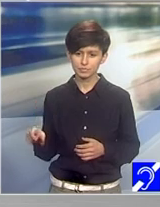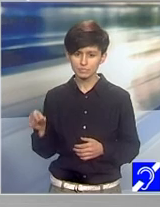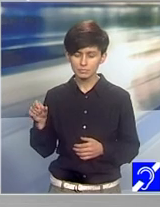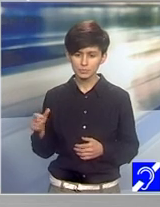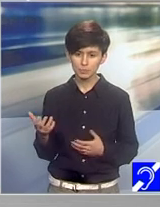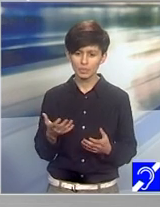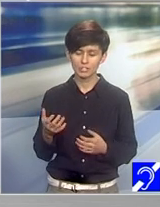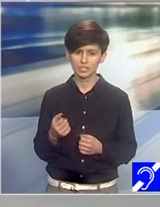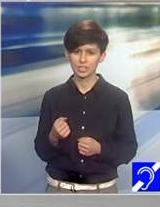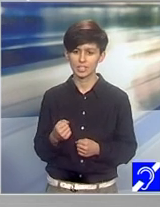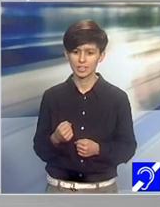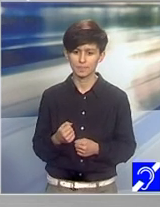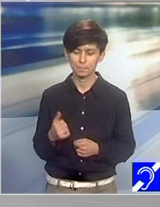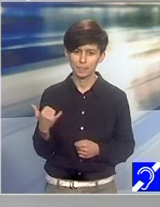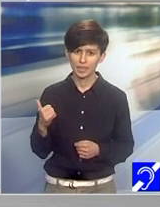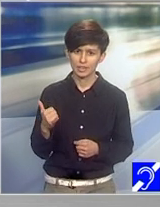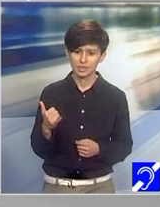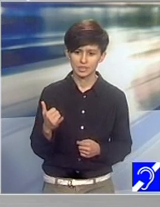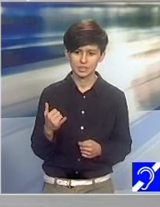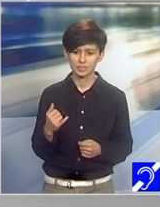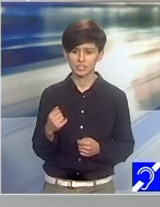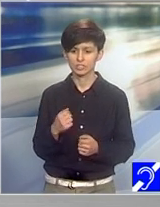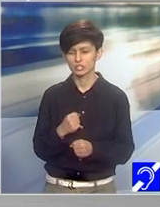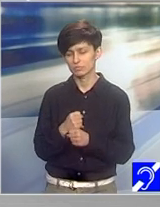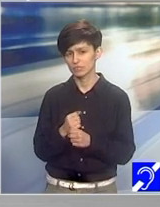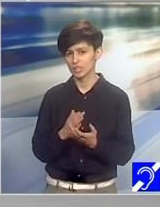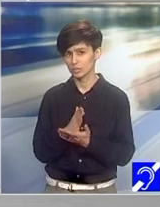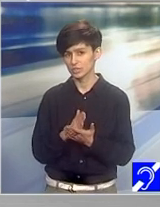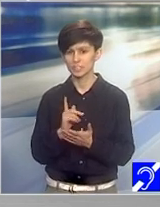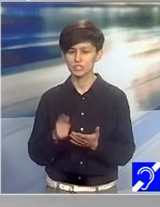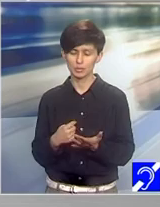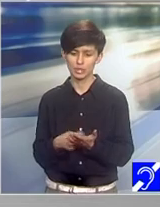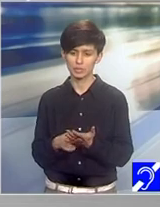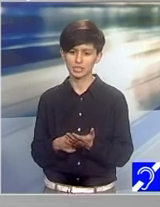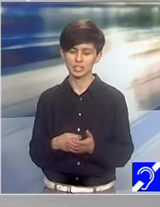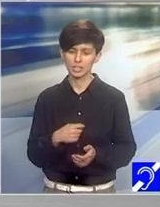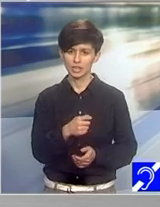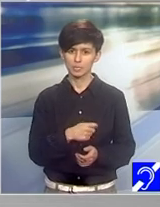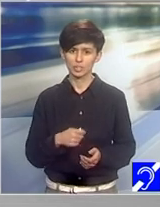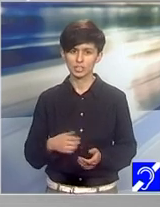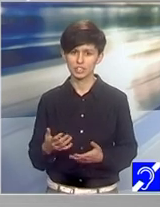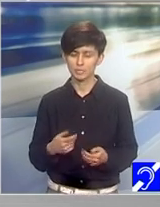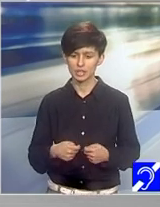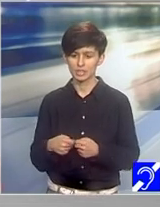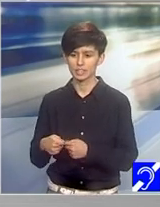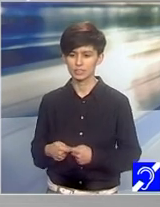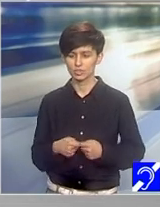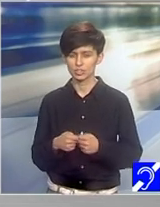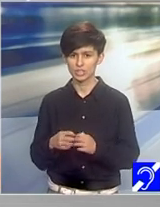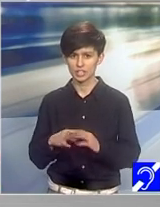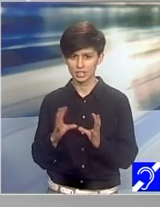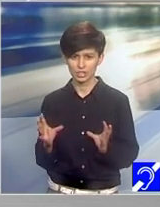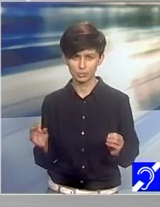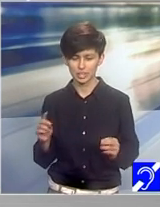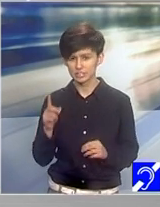face un serviciu trebuie să-l plătești. Nefiind bani, nu poți să-ți permiți. Proiectele astea care societatea românească, nu știu care și